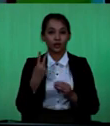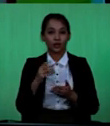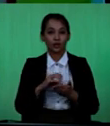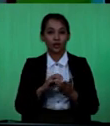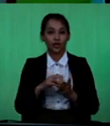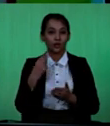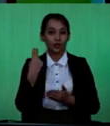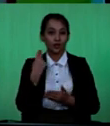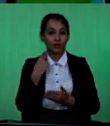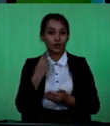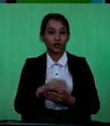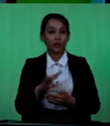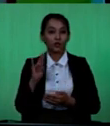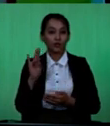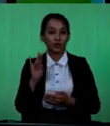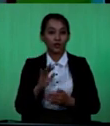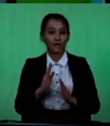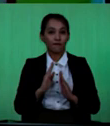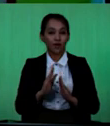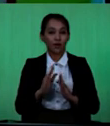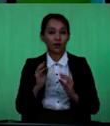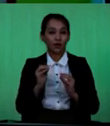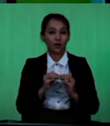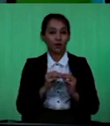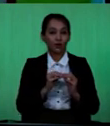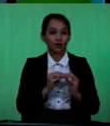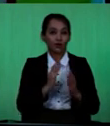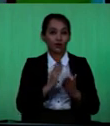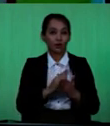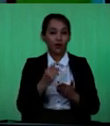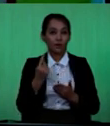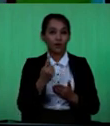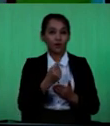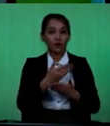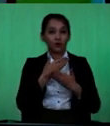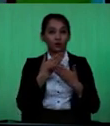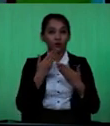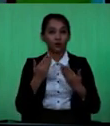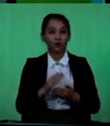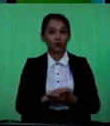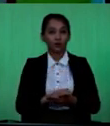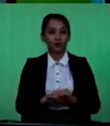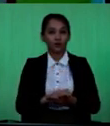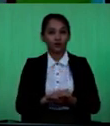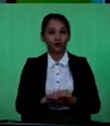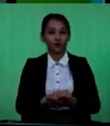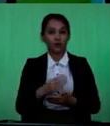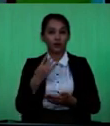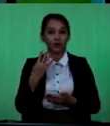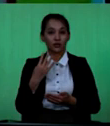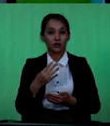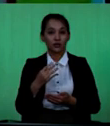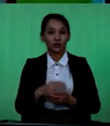sonlar. Lekin faqat o'nliklardan iborat birliklari esa yo'q. Demak, 40